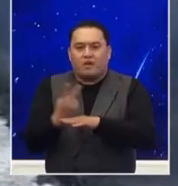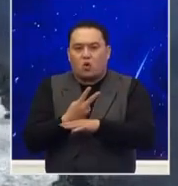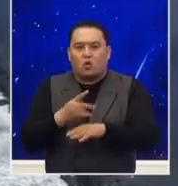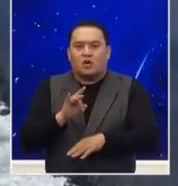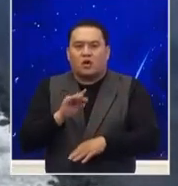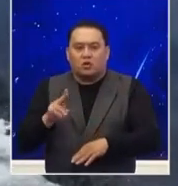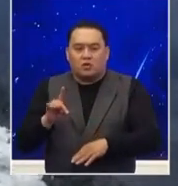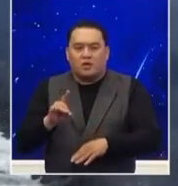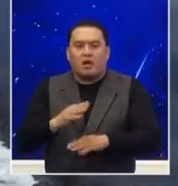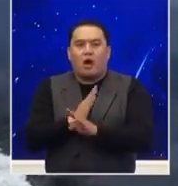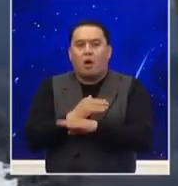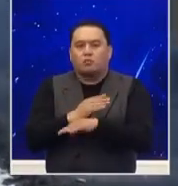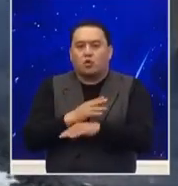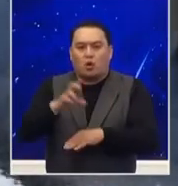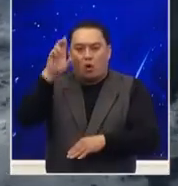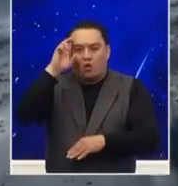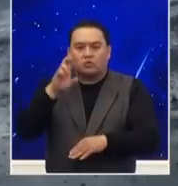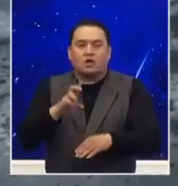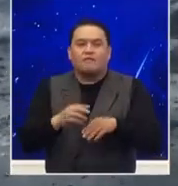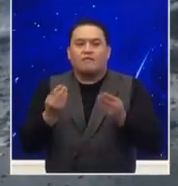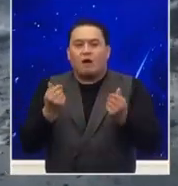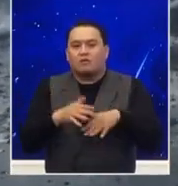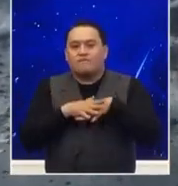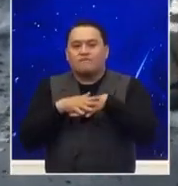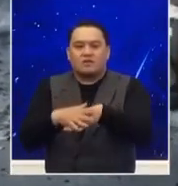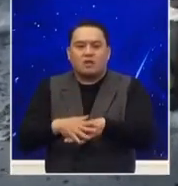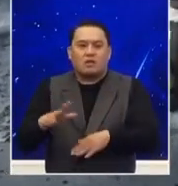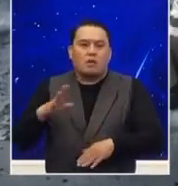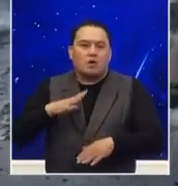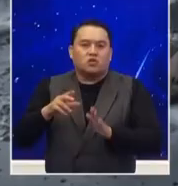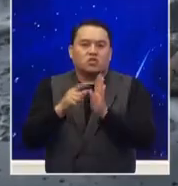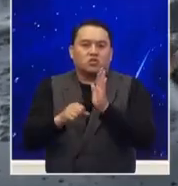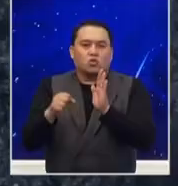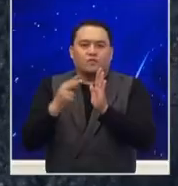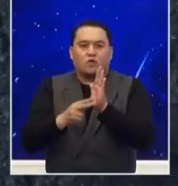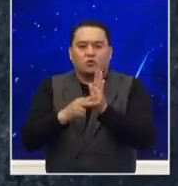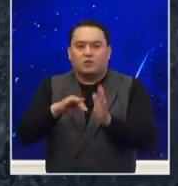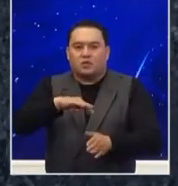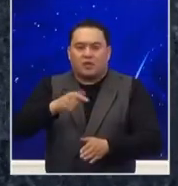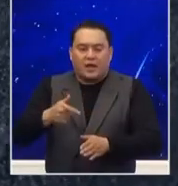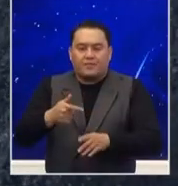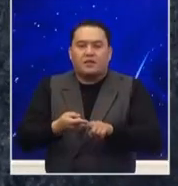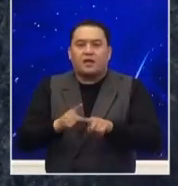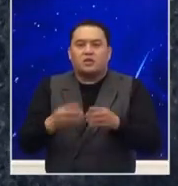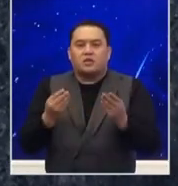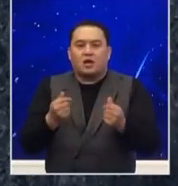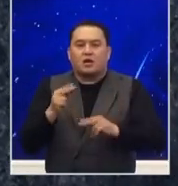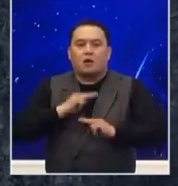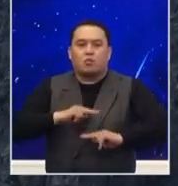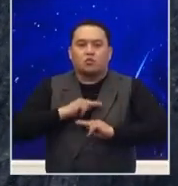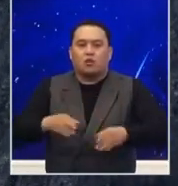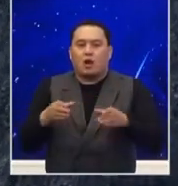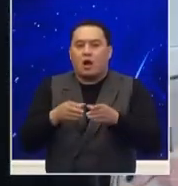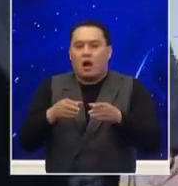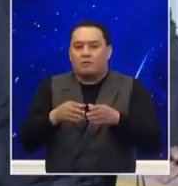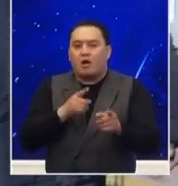микрорайонов Капшагая. Государством на благоустройство этих дворовых площадок было выделено 680 миллионов тенге. На эту сумму рабочие компании